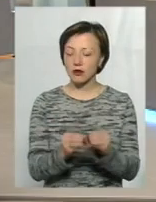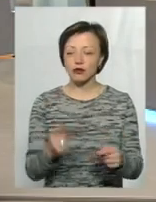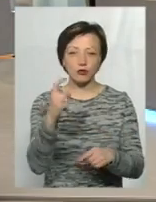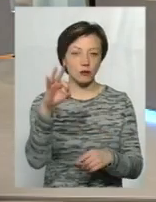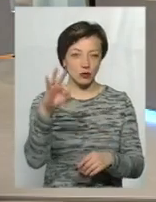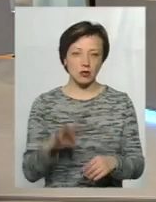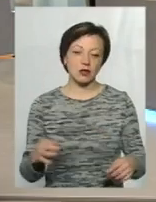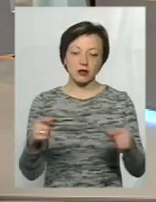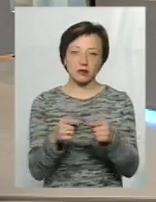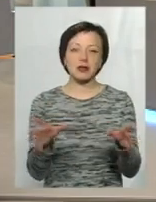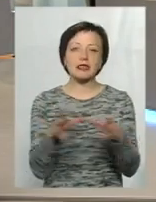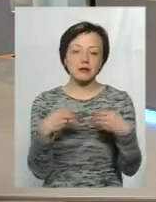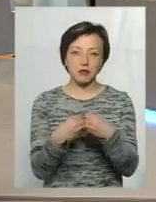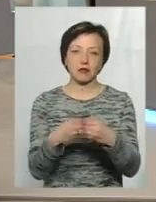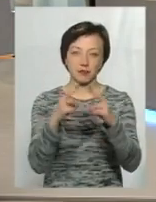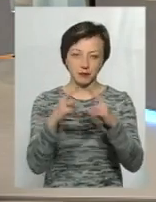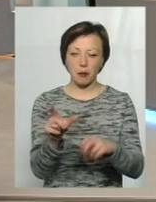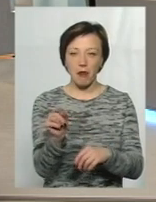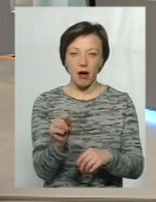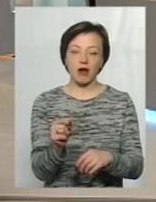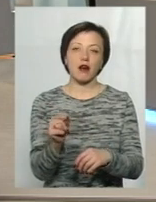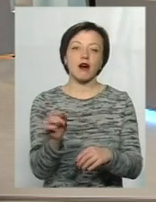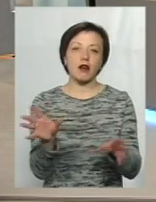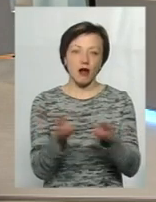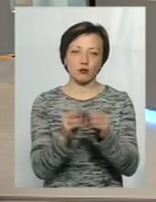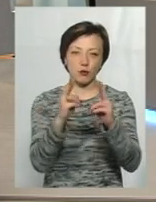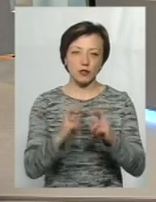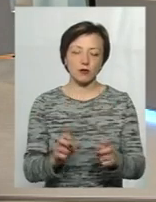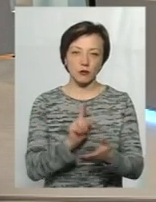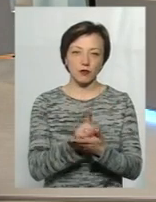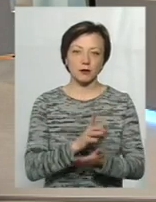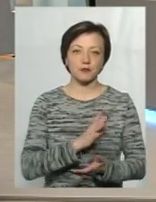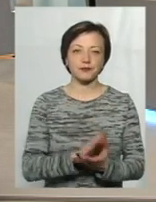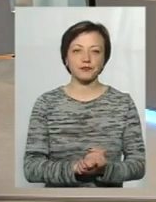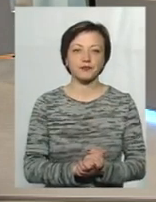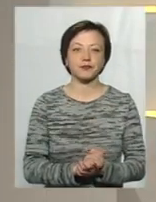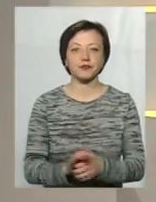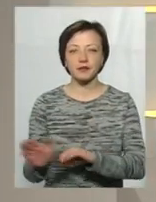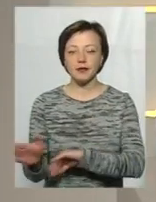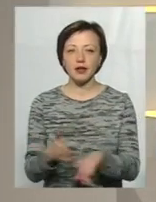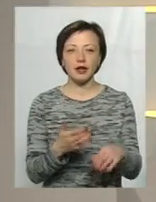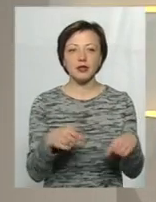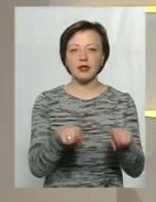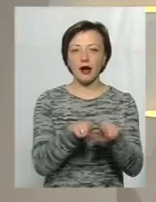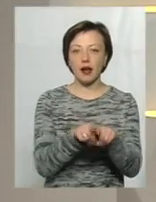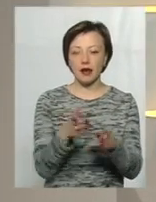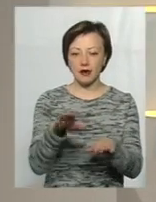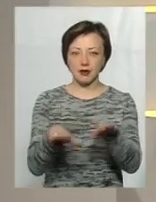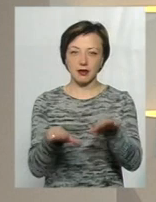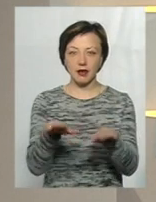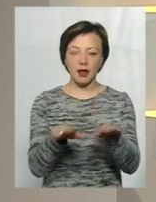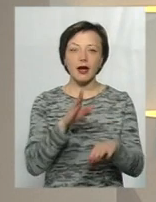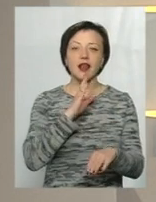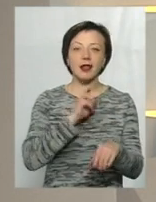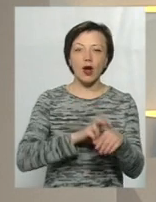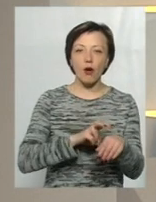Однозначно. Пара завжди має обстежуватись разом. Скажіть, така от є грань – гінеколог і репродуктолог.